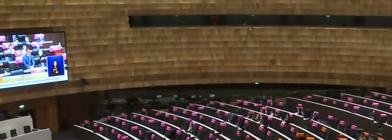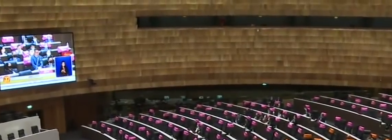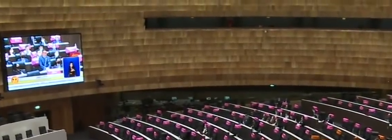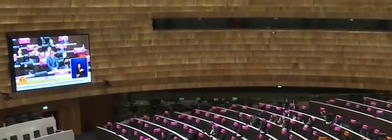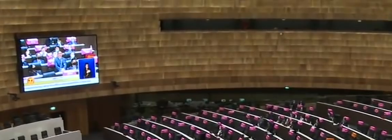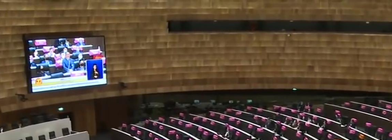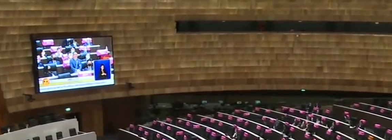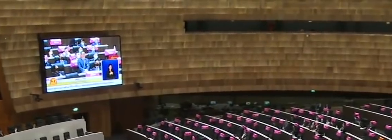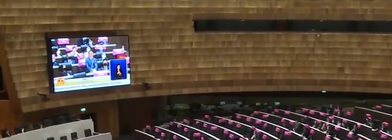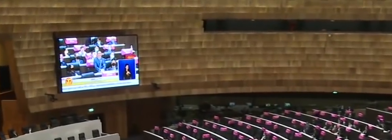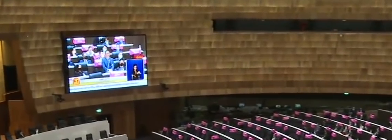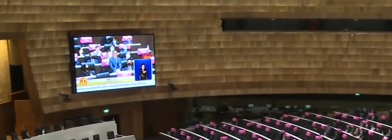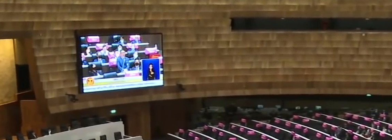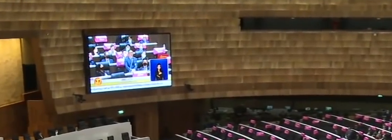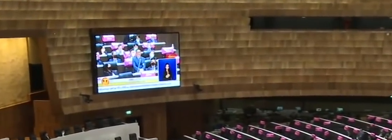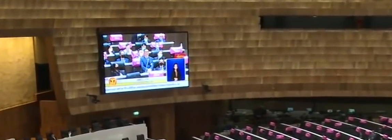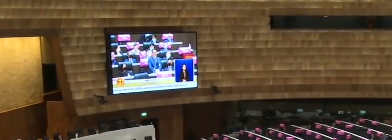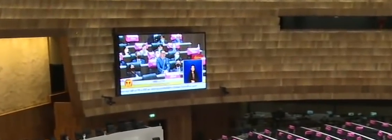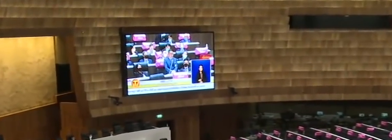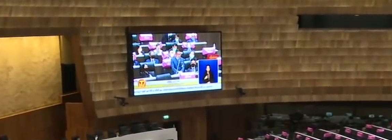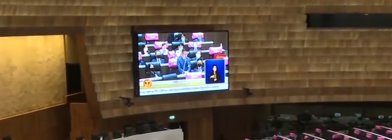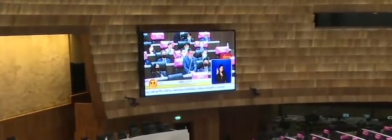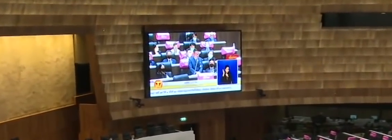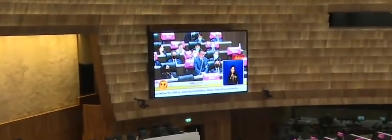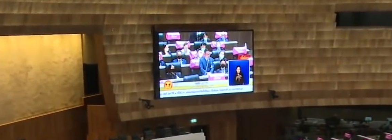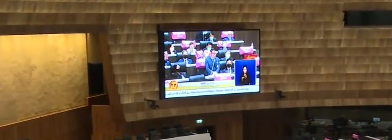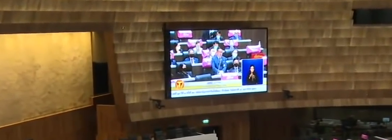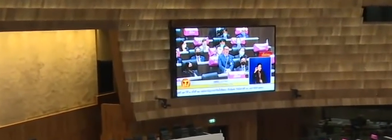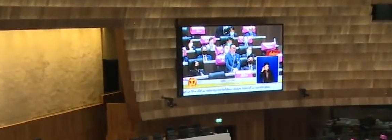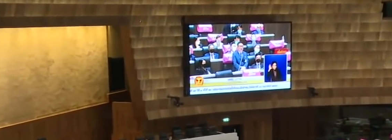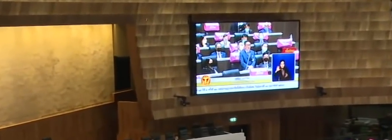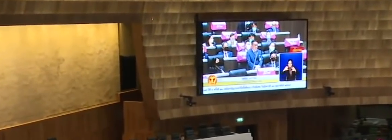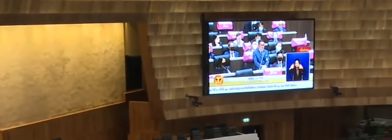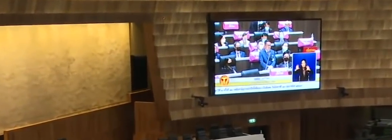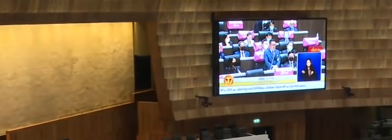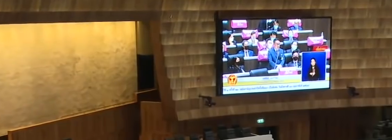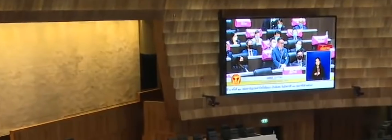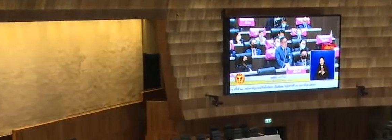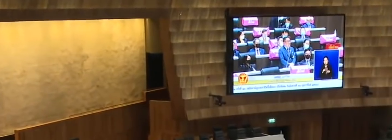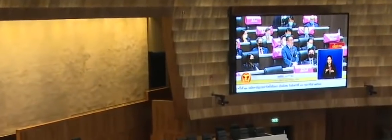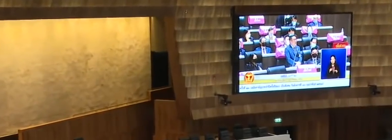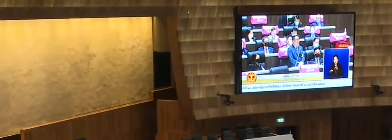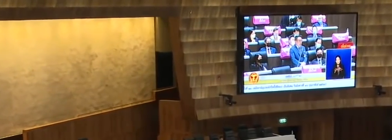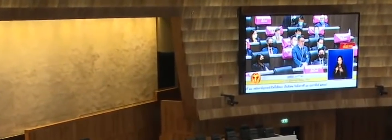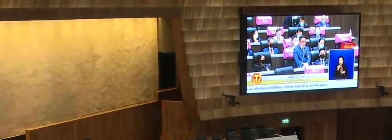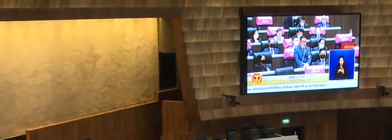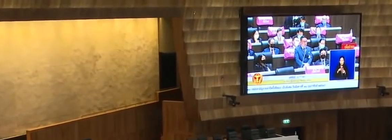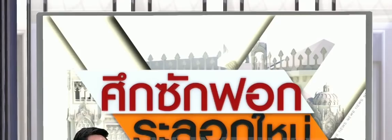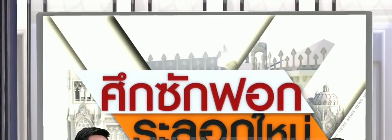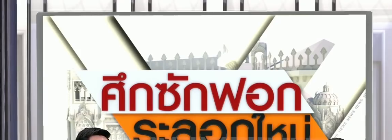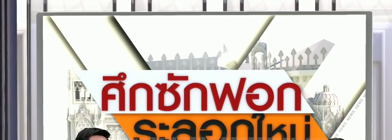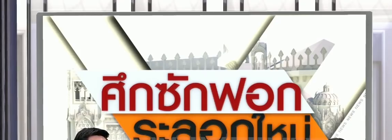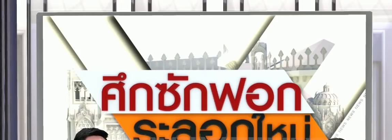ที่20กุมภาพันธ์สำหรับในการอภิปรายนะครับบรรยากาศเมื่อวานนี้นะฮะคอการเมืองบอกว่าส่วนหนึ่งคือจะเรียก